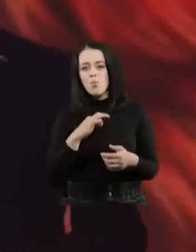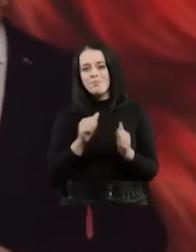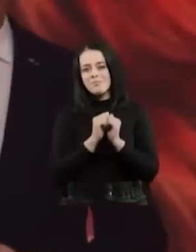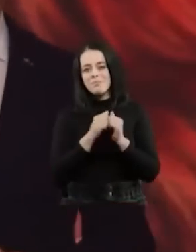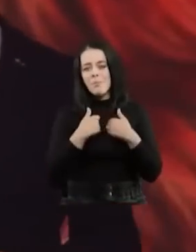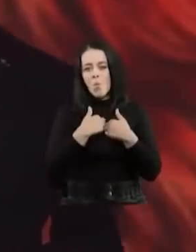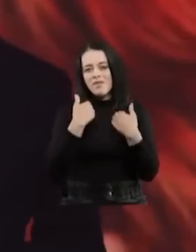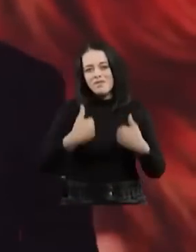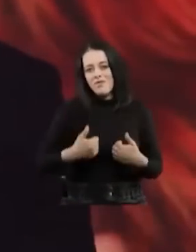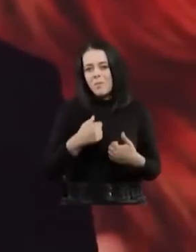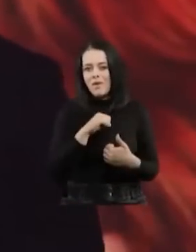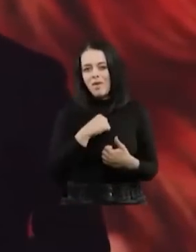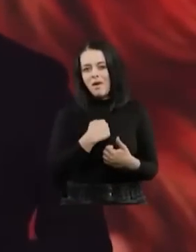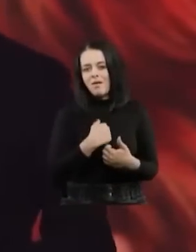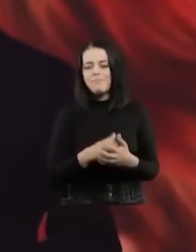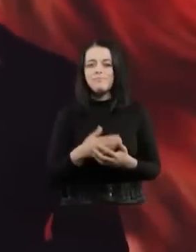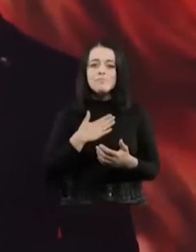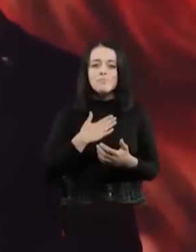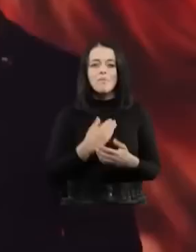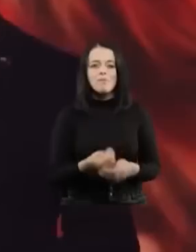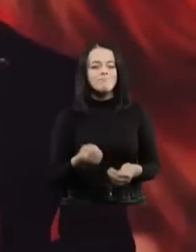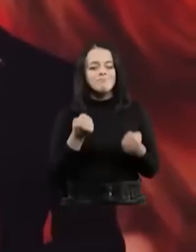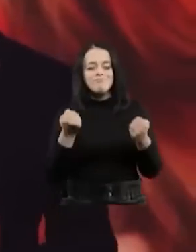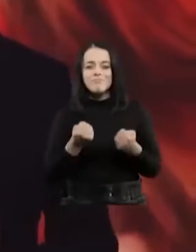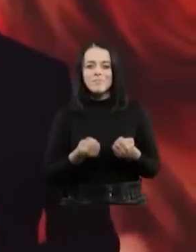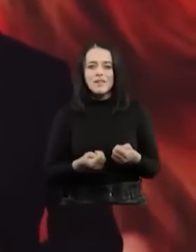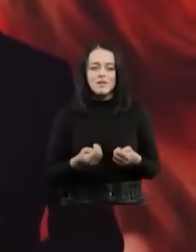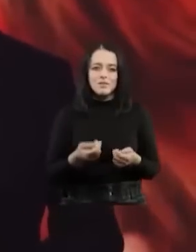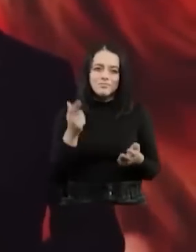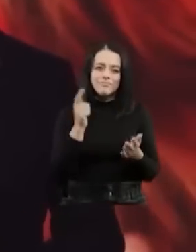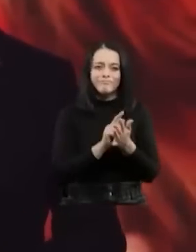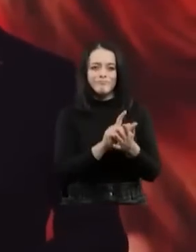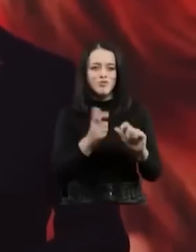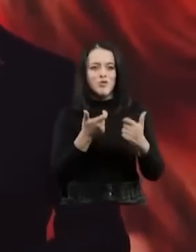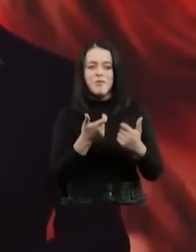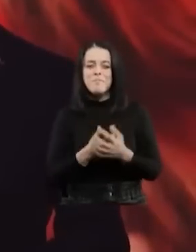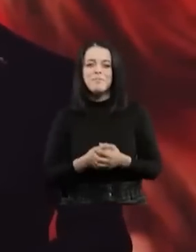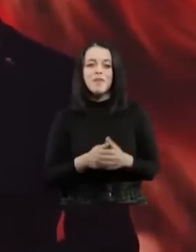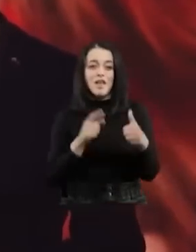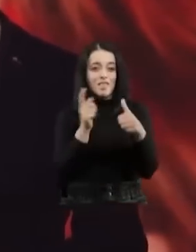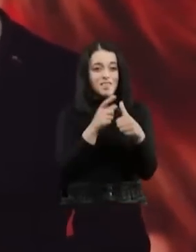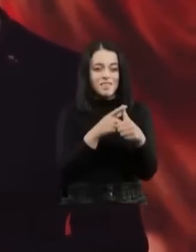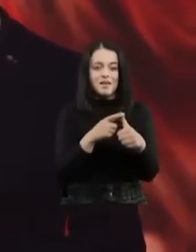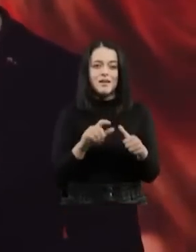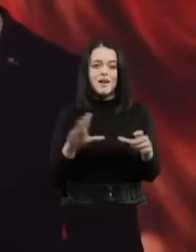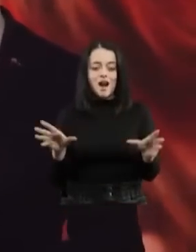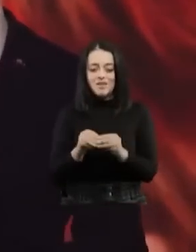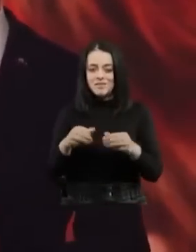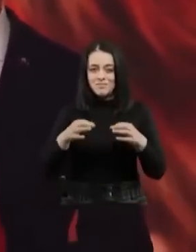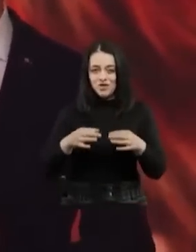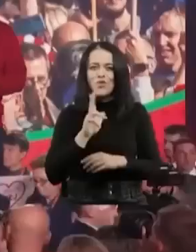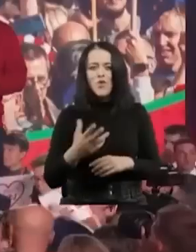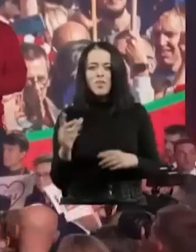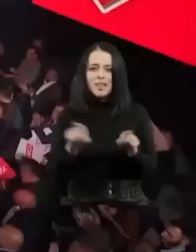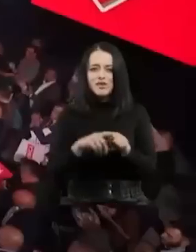popychać. Duże tarcia się pojawiają, tak? Tak, to co wszyscy zapowiadali, że będą kłótnie wśród tych kilkunastu prawie ugrupowań, które na opozycji